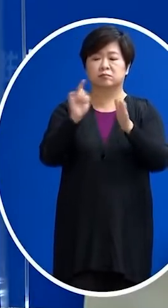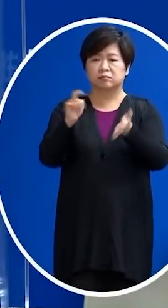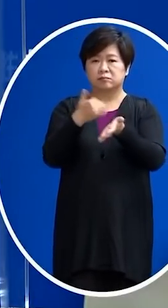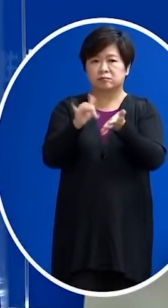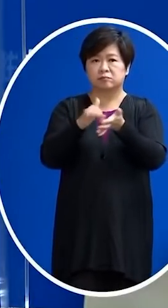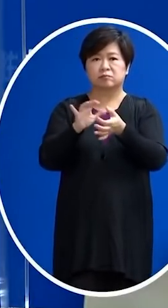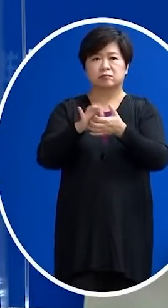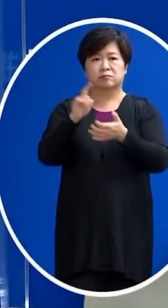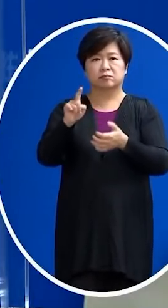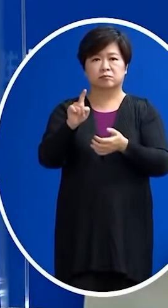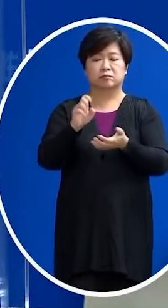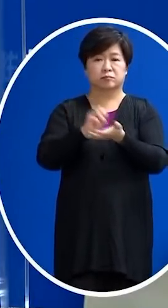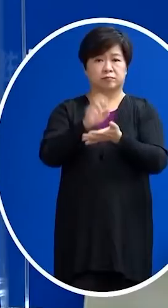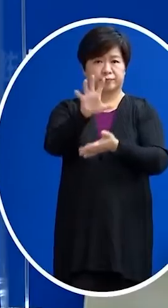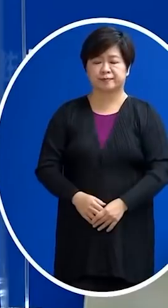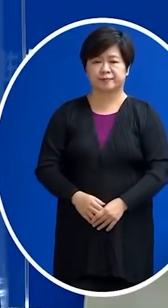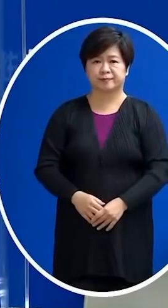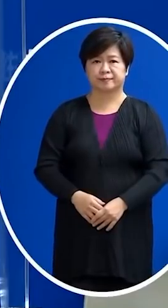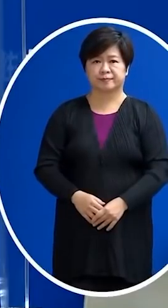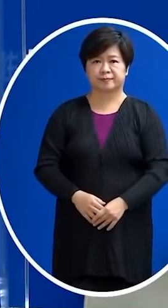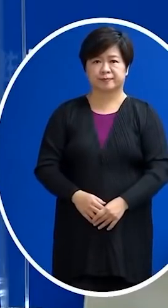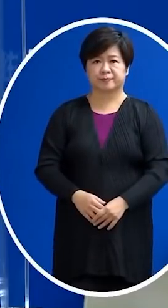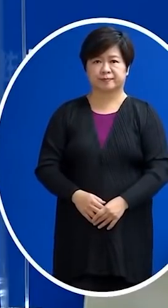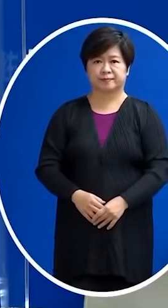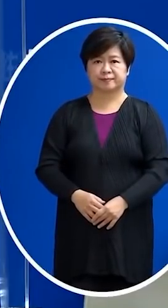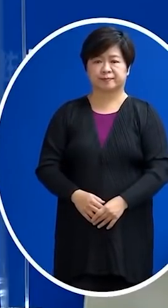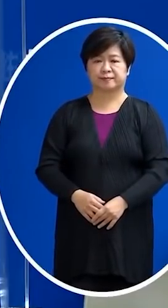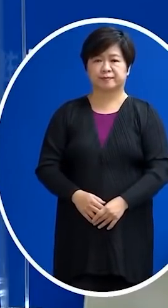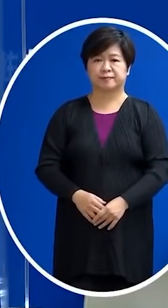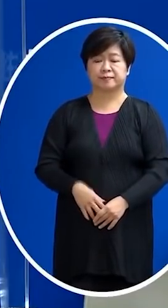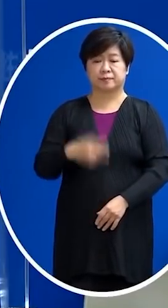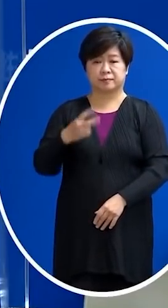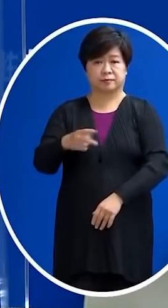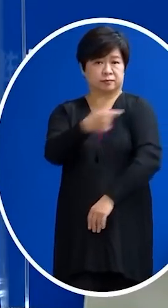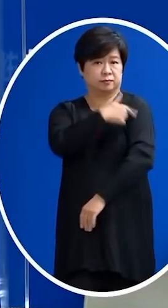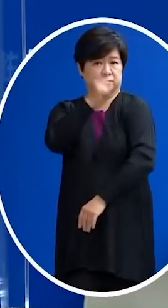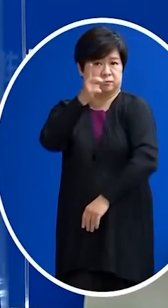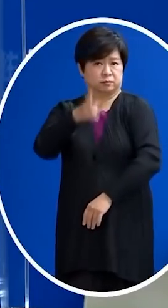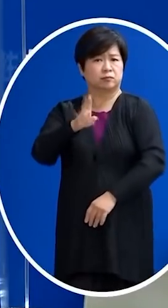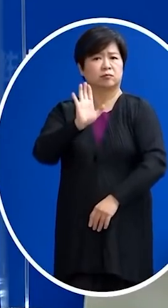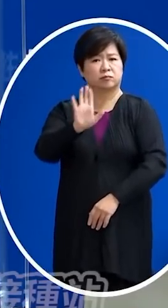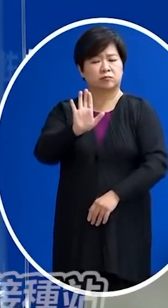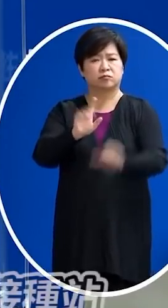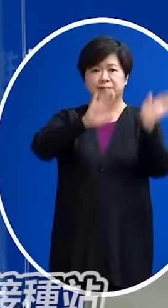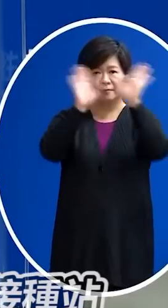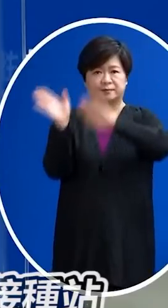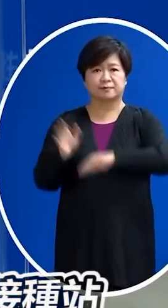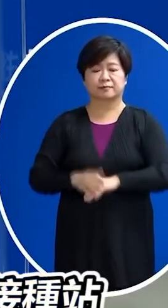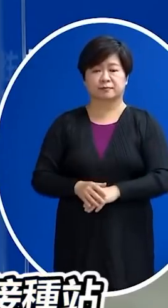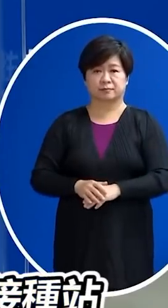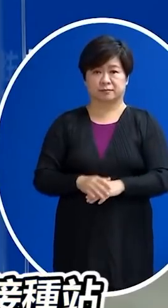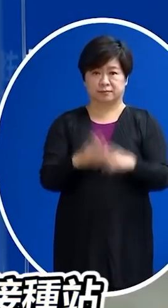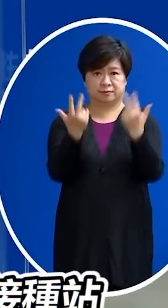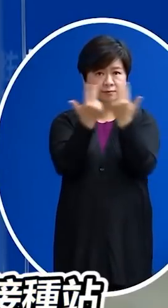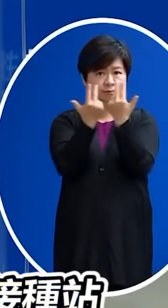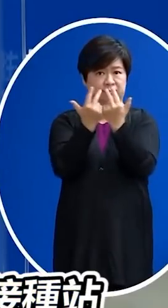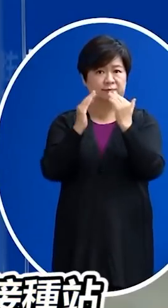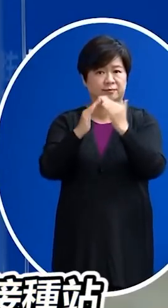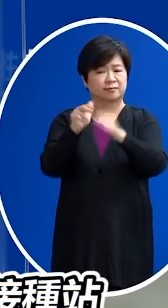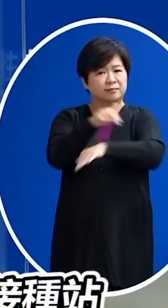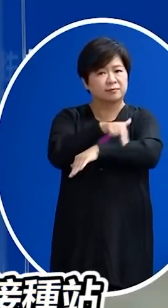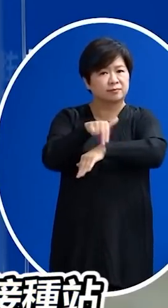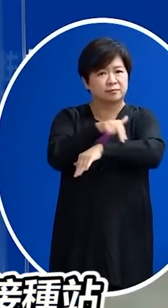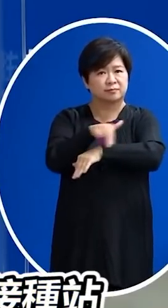的检疫性报告。那另外，突破性感染部分，有5个啊。新北市在设这